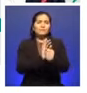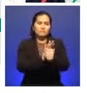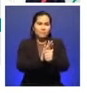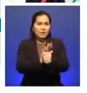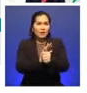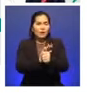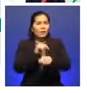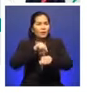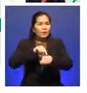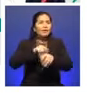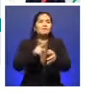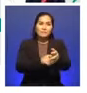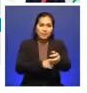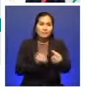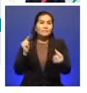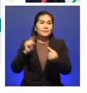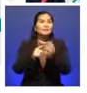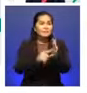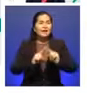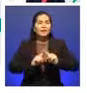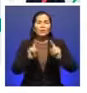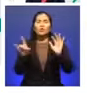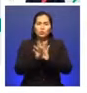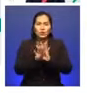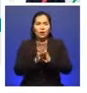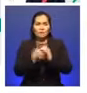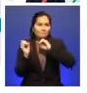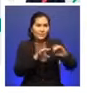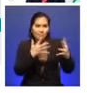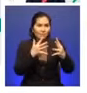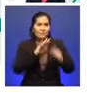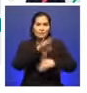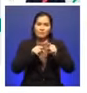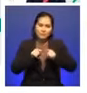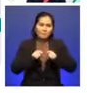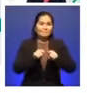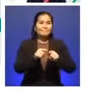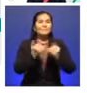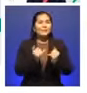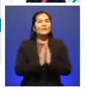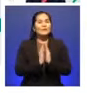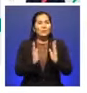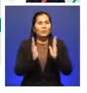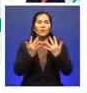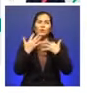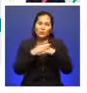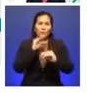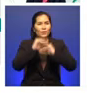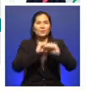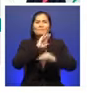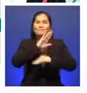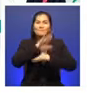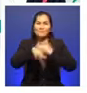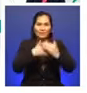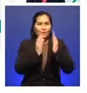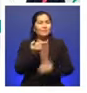งช้าแต่ว่าจะไม่ทิ้งใครไว้ข้างหลัง ขอขอบคุณผู้ร่วมดำเนินการโครงการนี้ทั้งหม